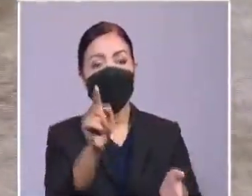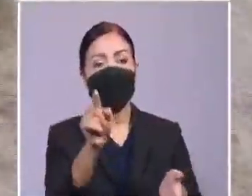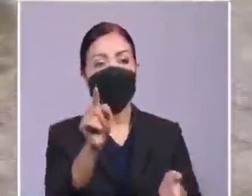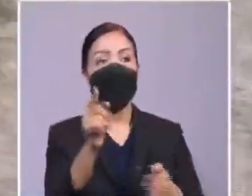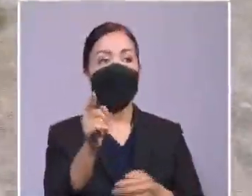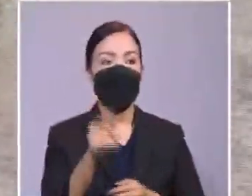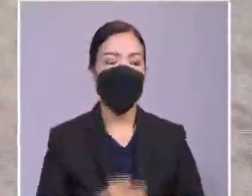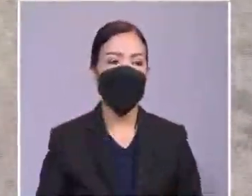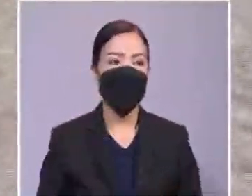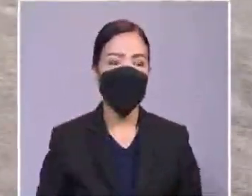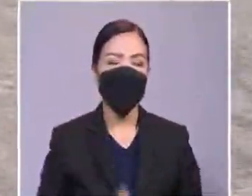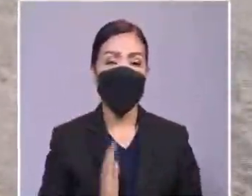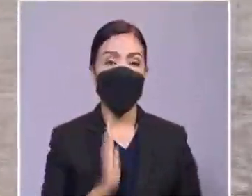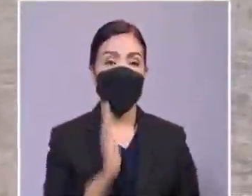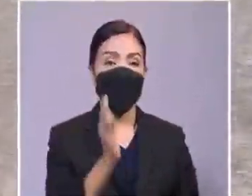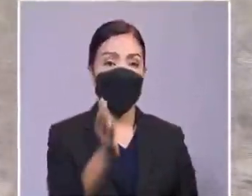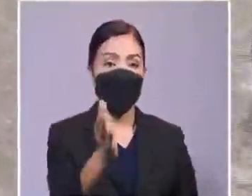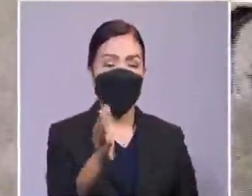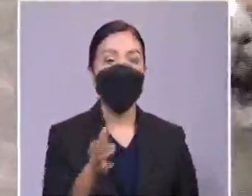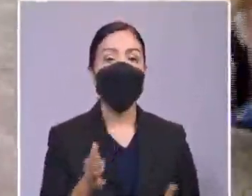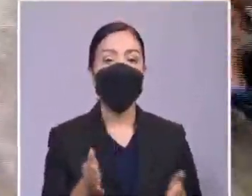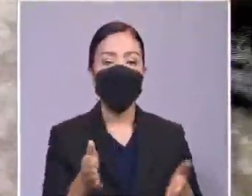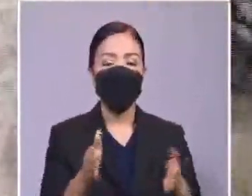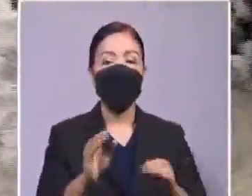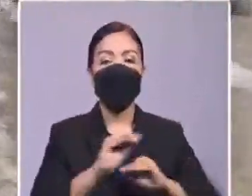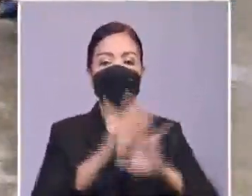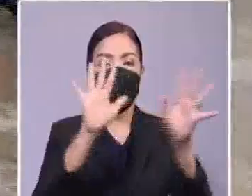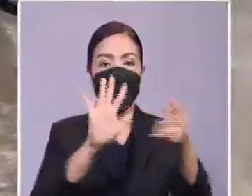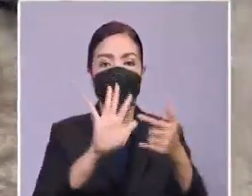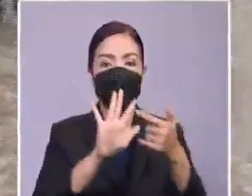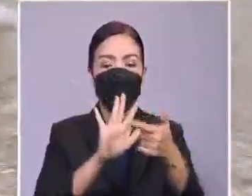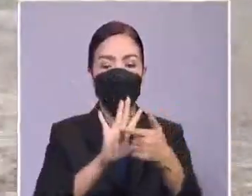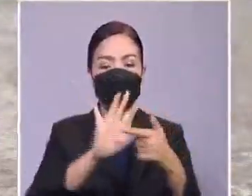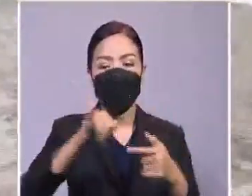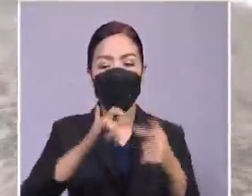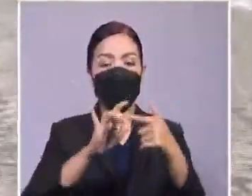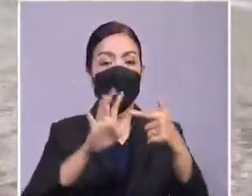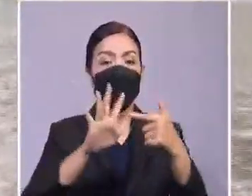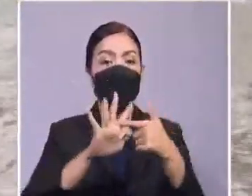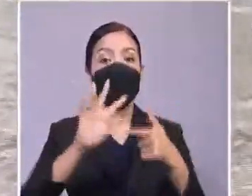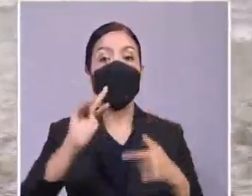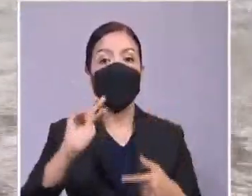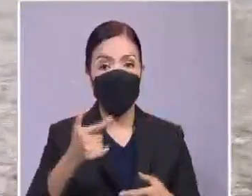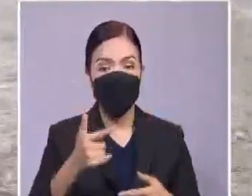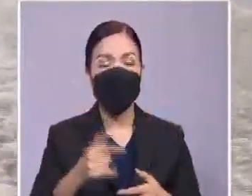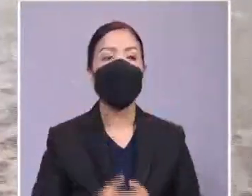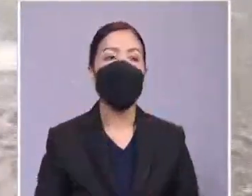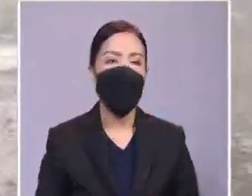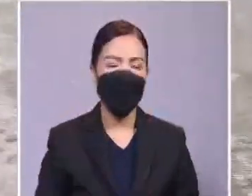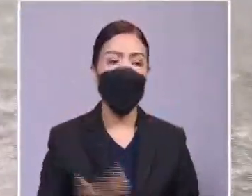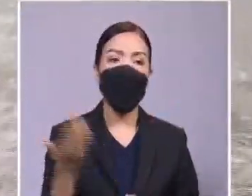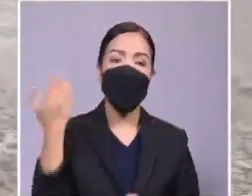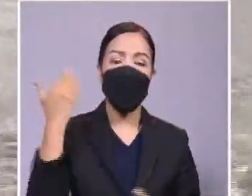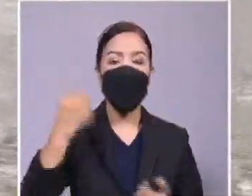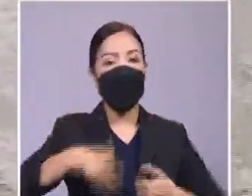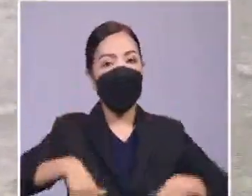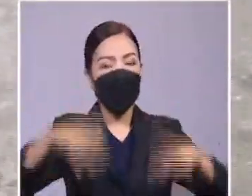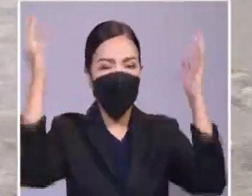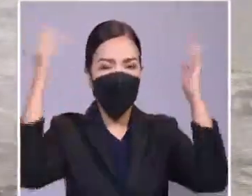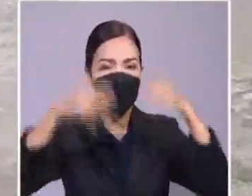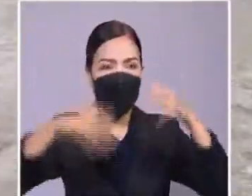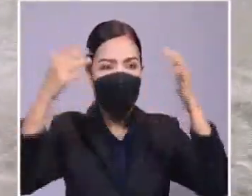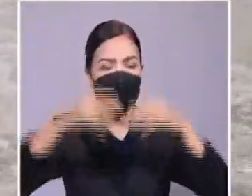ตรงเนี้ยหากตรงไปอ่ะค่ะจะเป็นถนนแจ้งวัฒนะซึ่งเมื่อวานนี้เนี่ยหลังจากฝนที่ตกลงมาหนักสะสมอ่ะนะคะทำให้